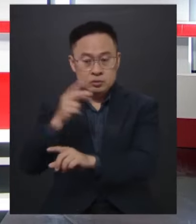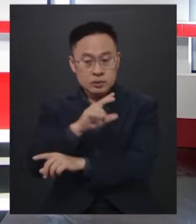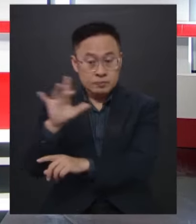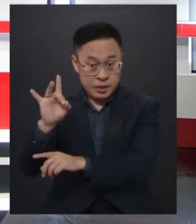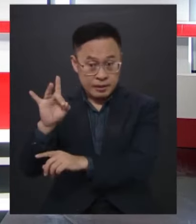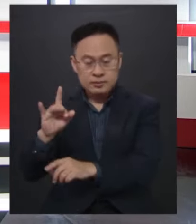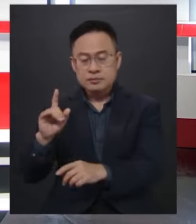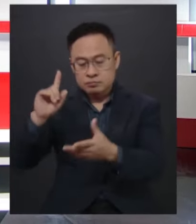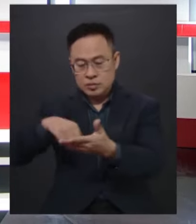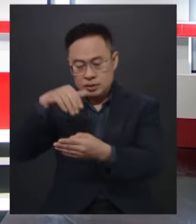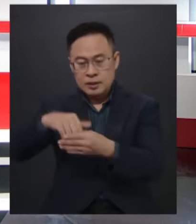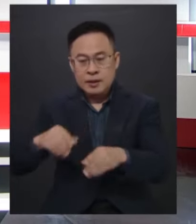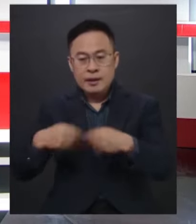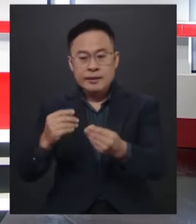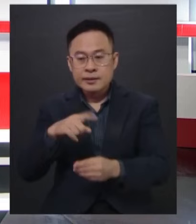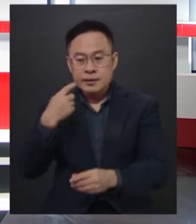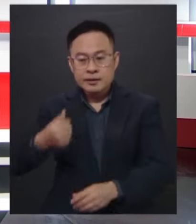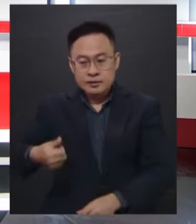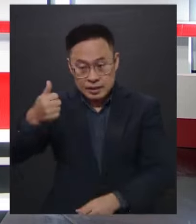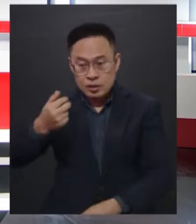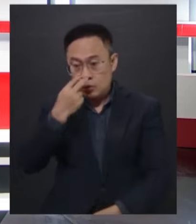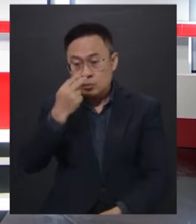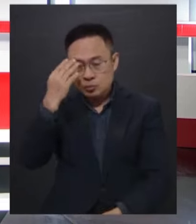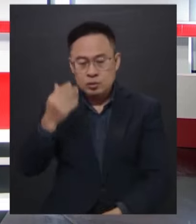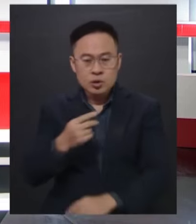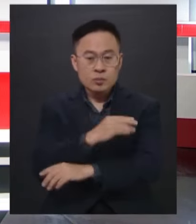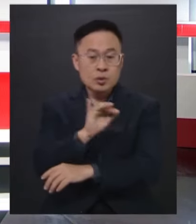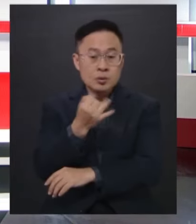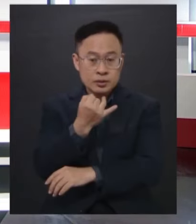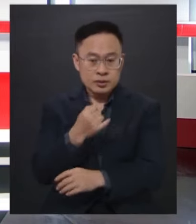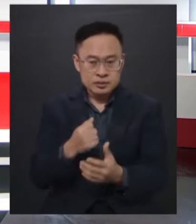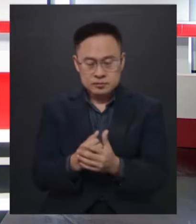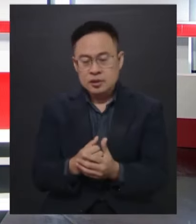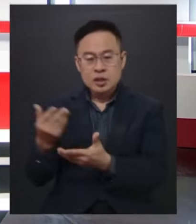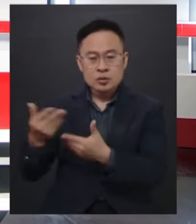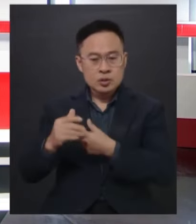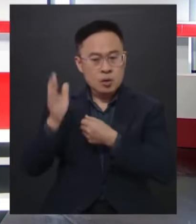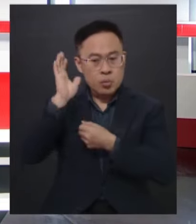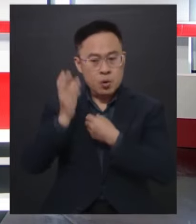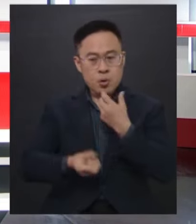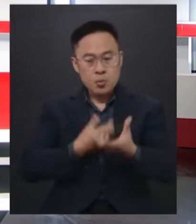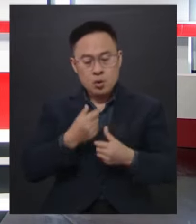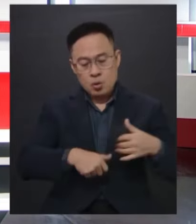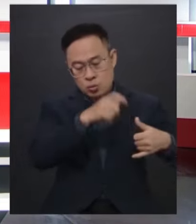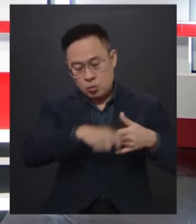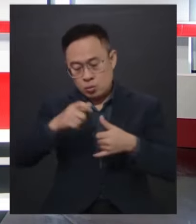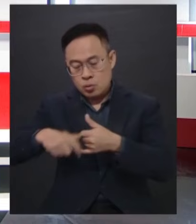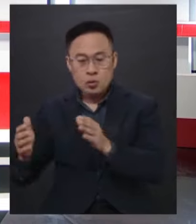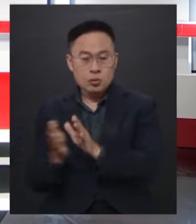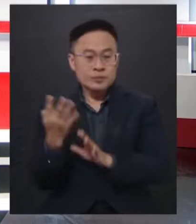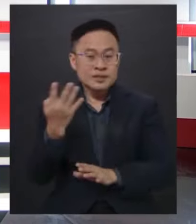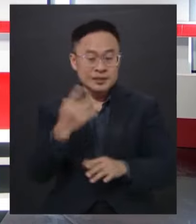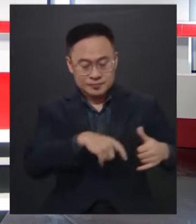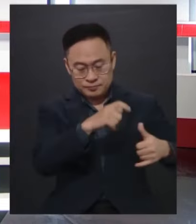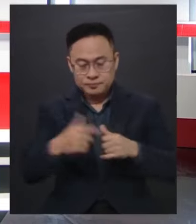อดูกันไปเพราะเราว่าเมื่อวันจันทร์ก็เพิ่งจะมีการเหมือนออกมาแสดงวิสัยทัศน ์ ของทั้งคันดิเดตนะคะนายก